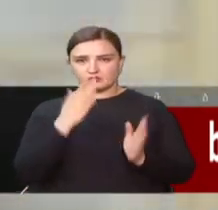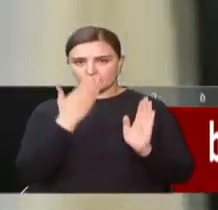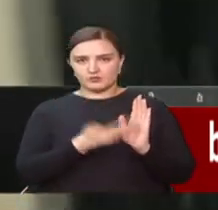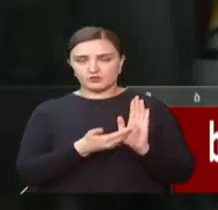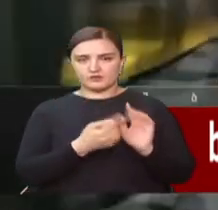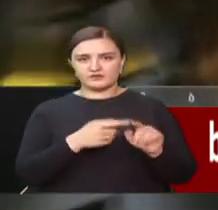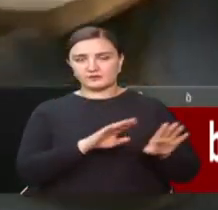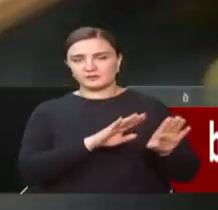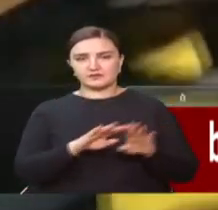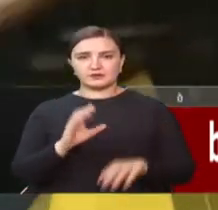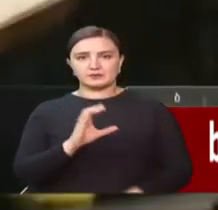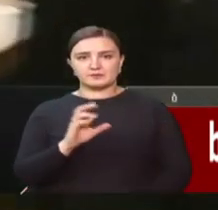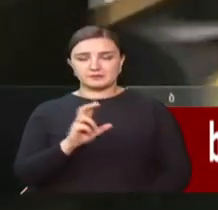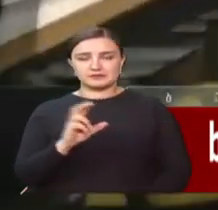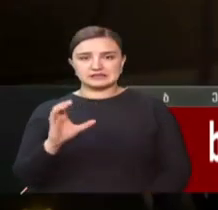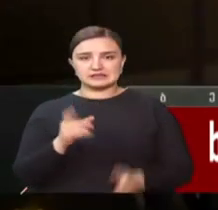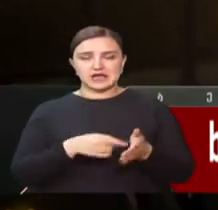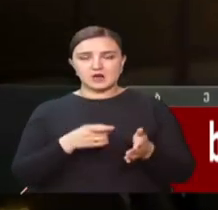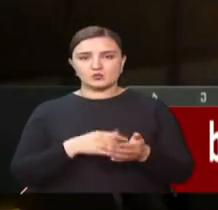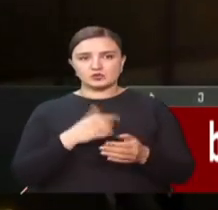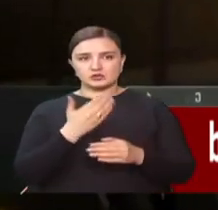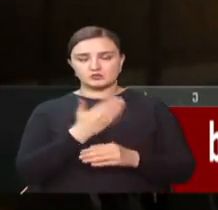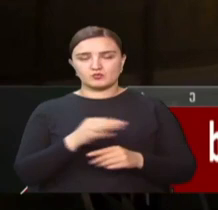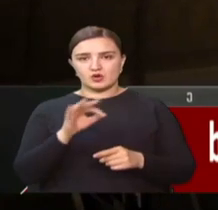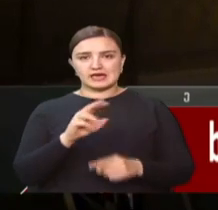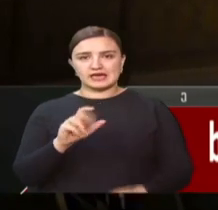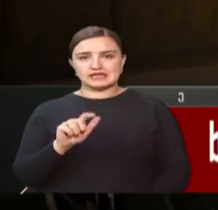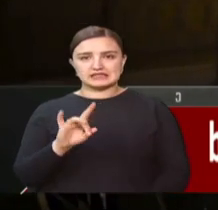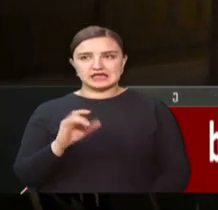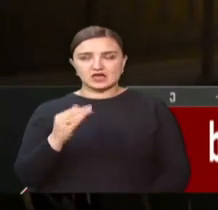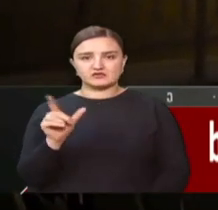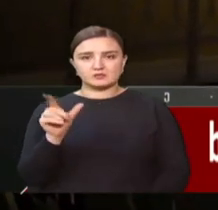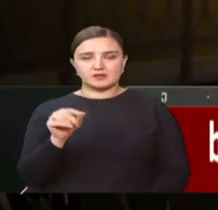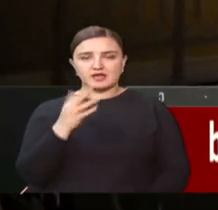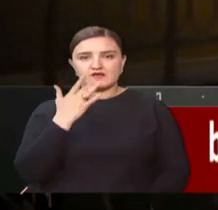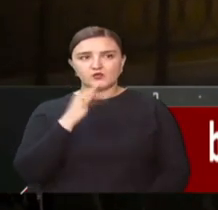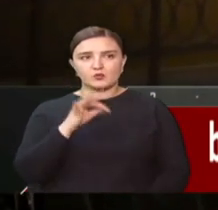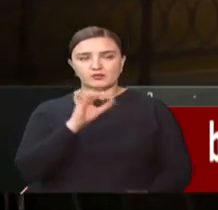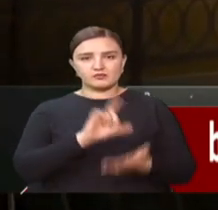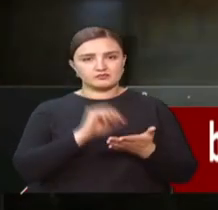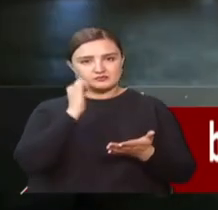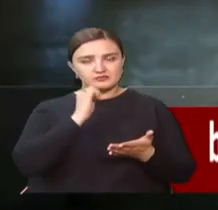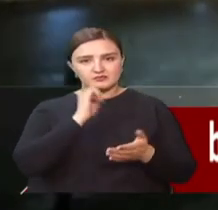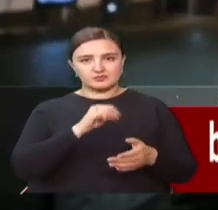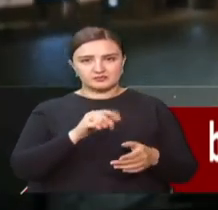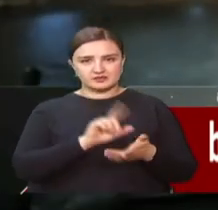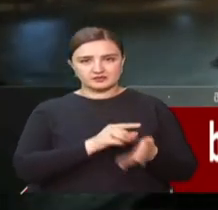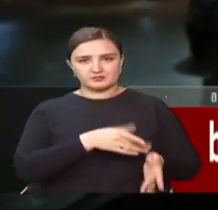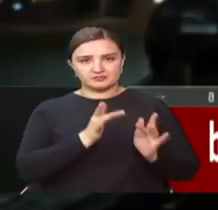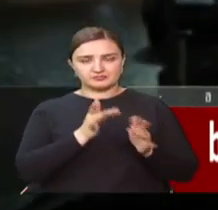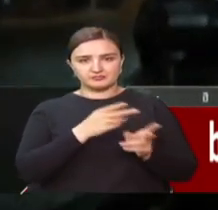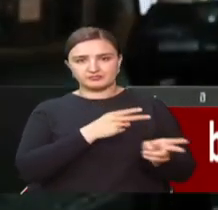რომლის მიხედვითაც BBC-ს საგამოძიებო პროდუქტში დავით კეზერაშვილთან ერთად ევროპელ პენსიონერთა ძარცვაში დადანაშაულებული ერთ-ერთი